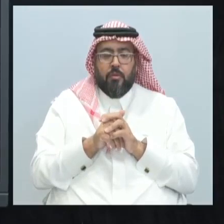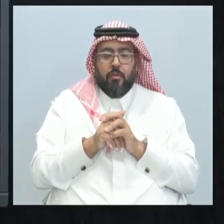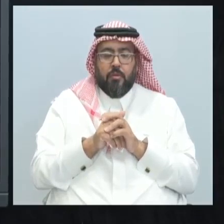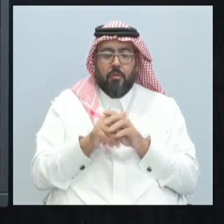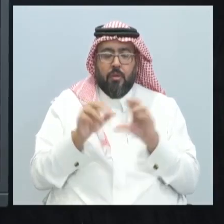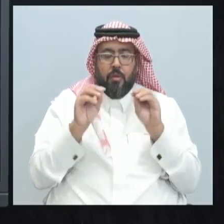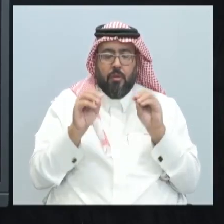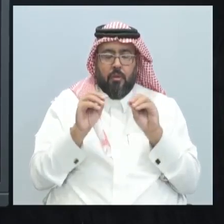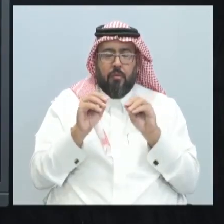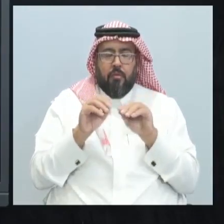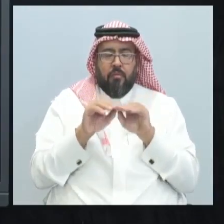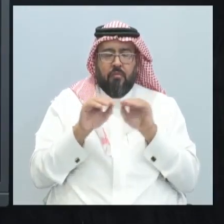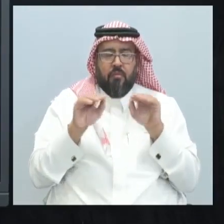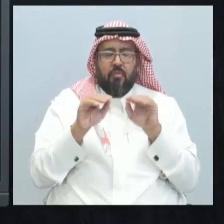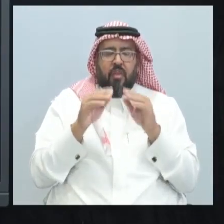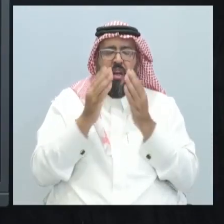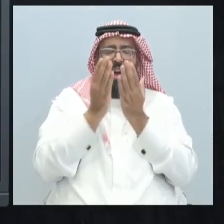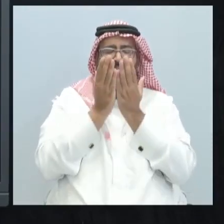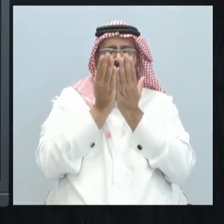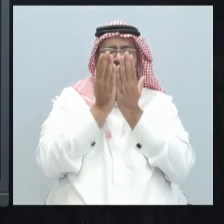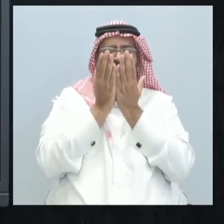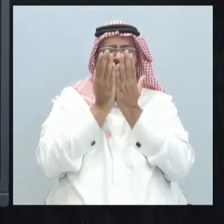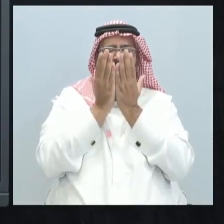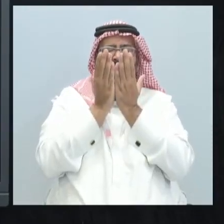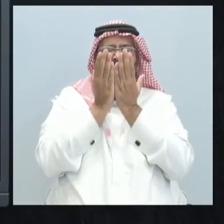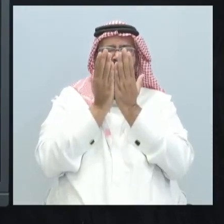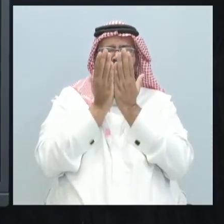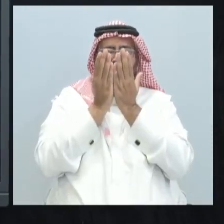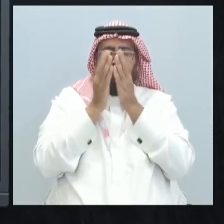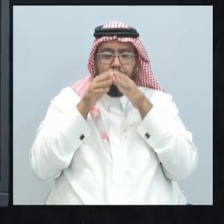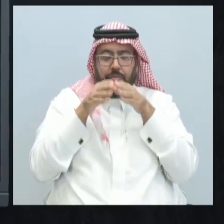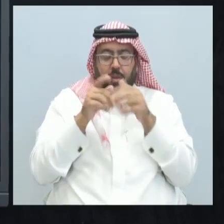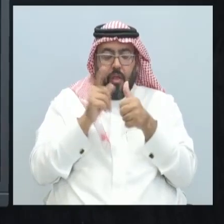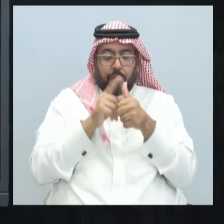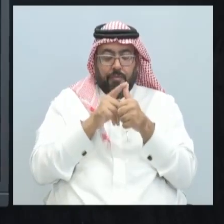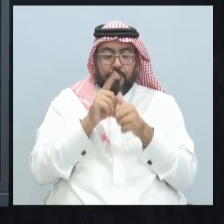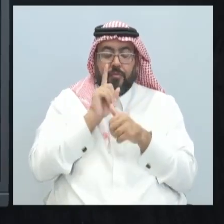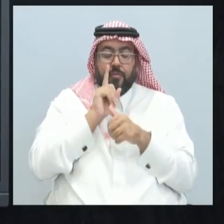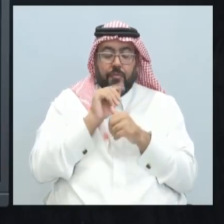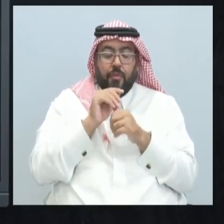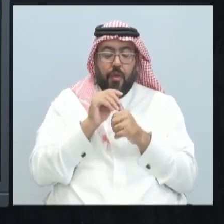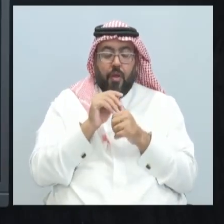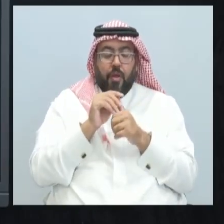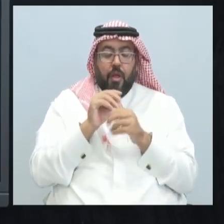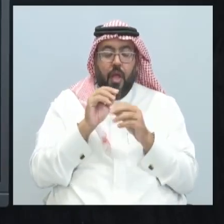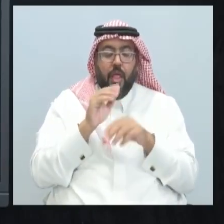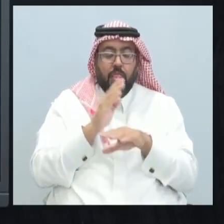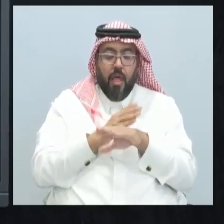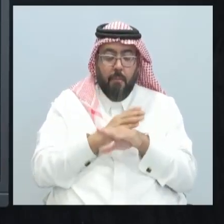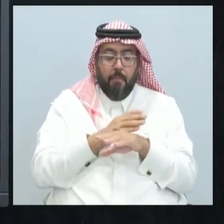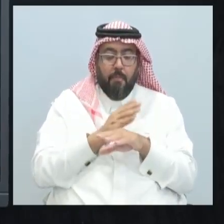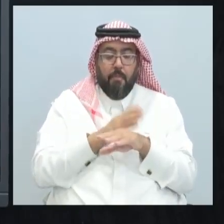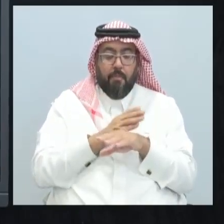لذلك ما جاء في من مما جاء في تقديم حقها لانها تعاني